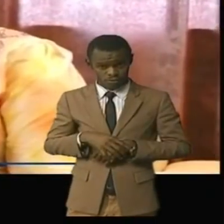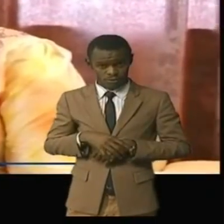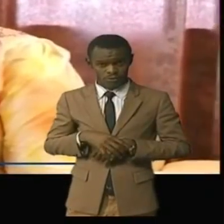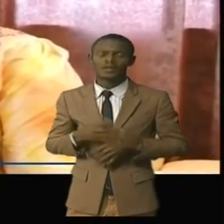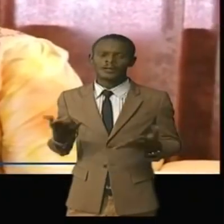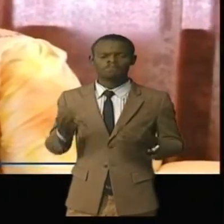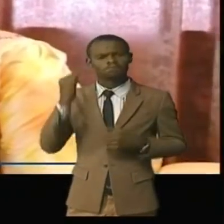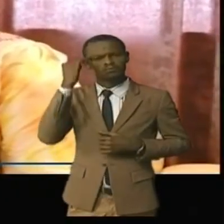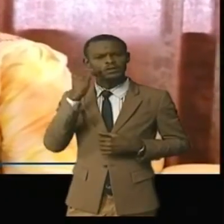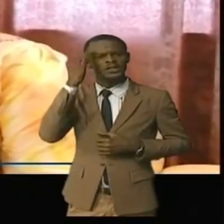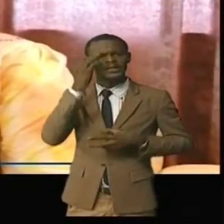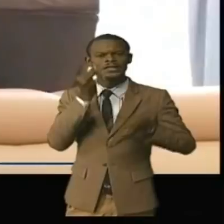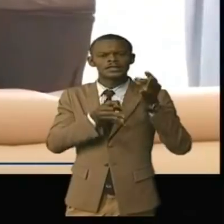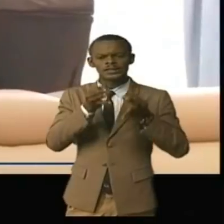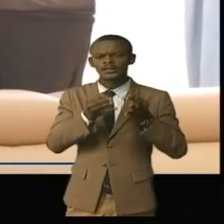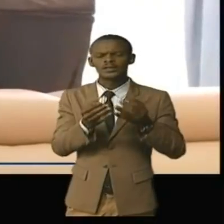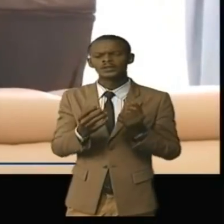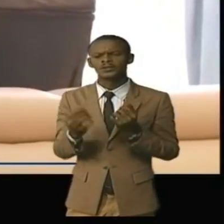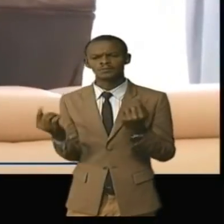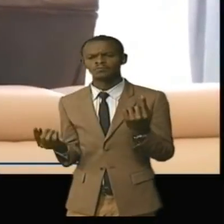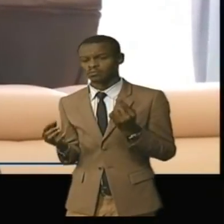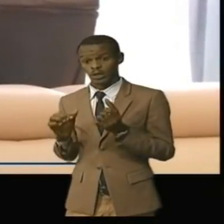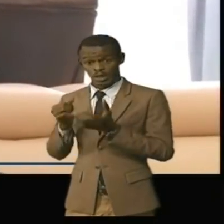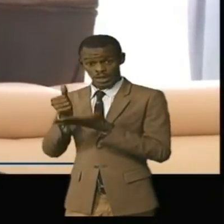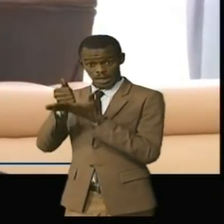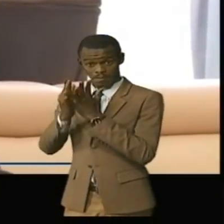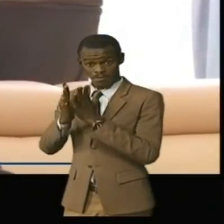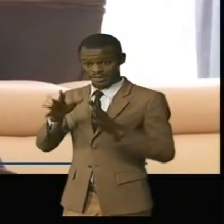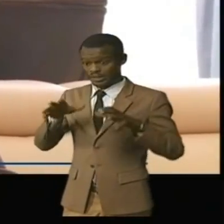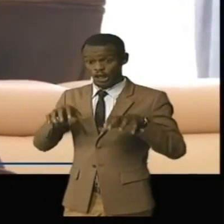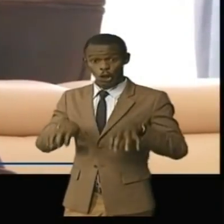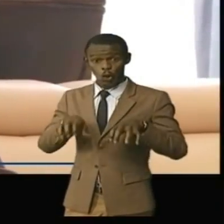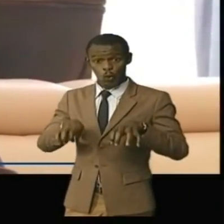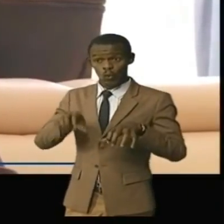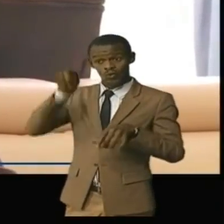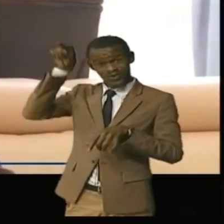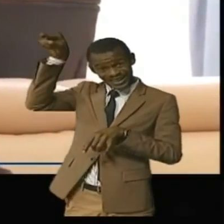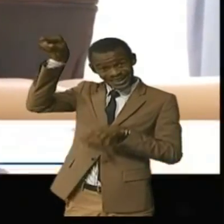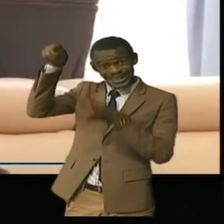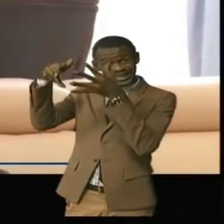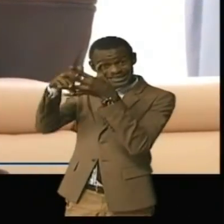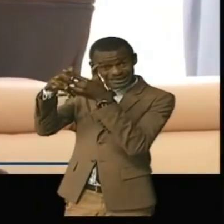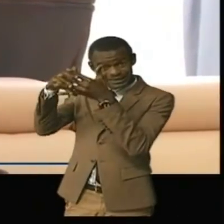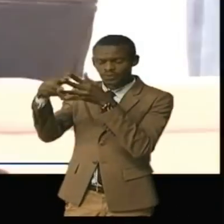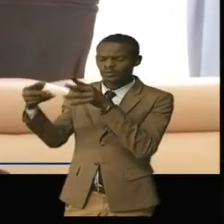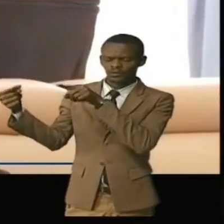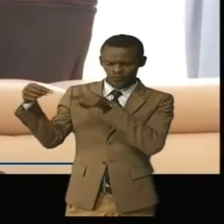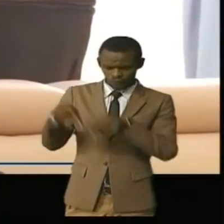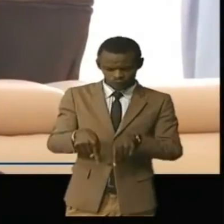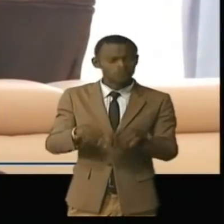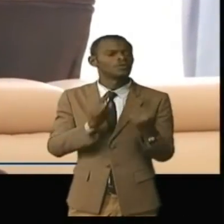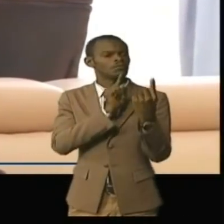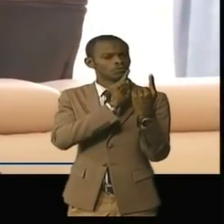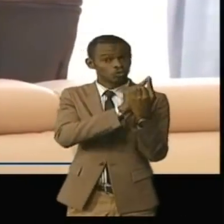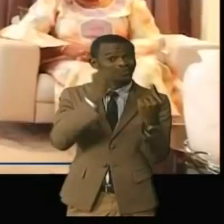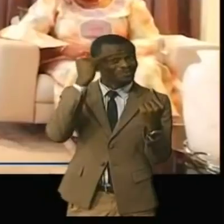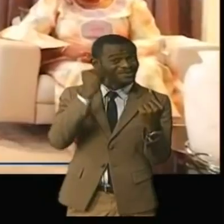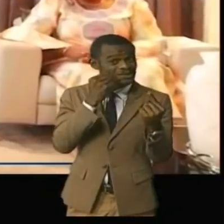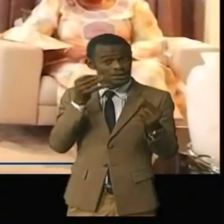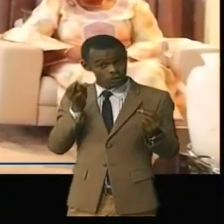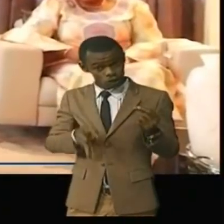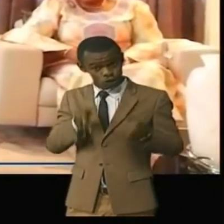Rose Mutombo-Kiese. Les représentants de la RDC auprès des Nations Unies, les professeurs Georges